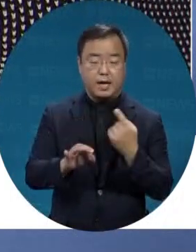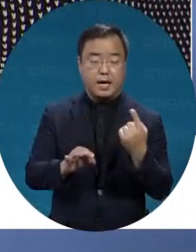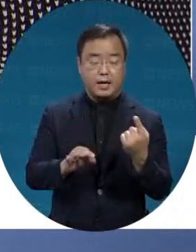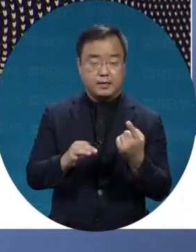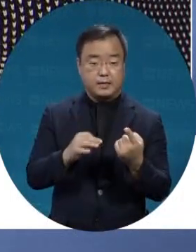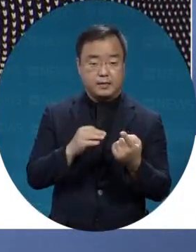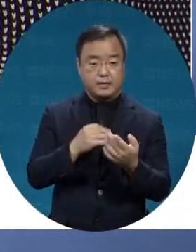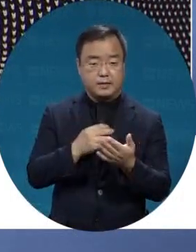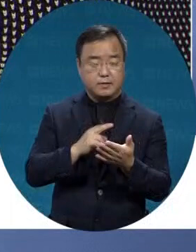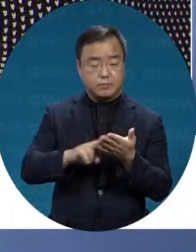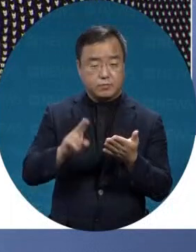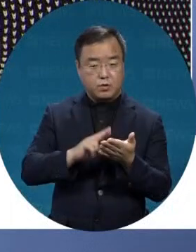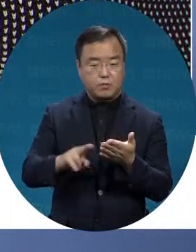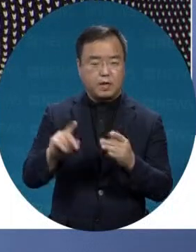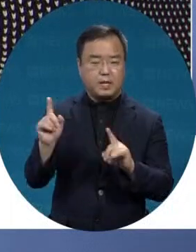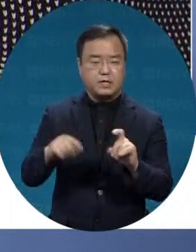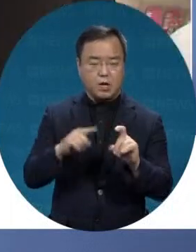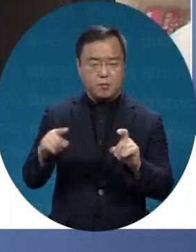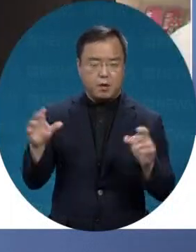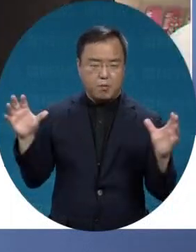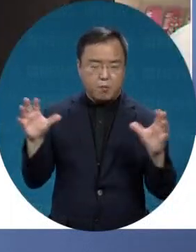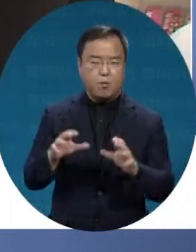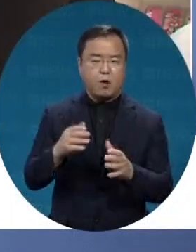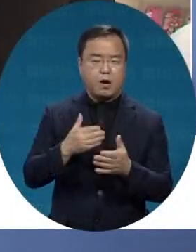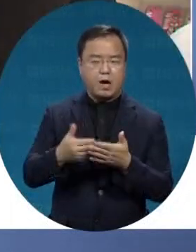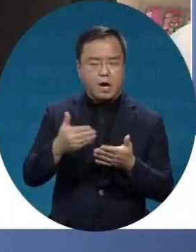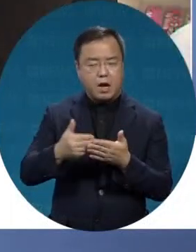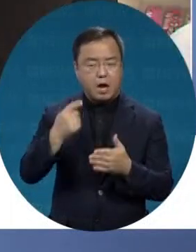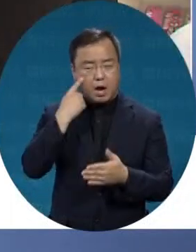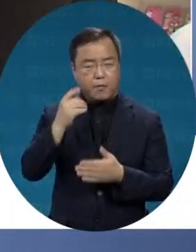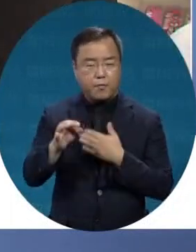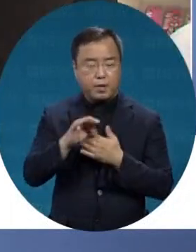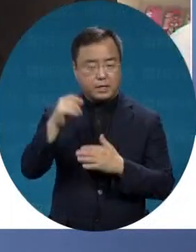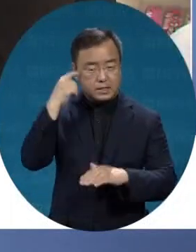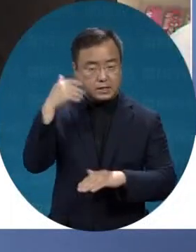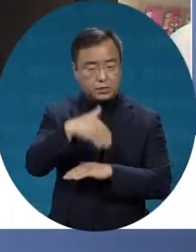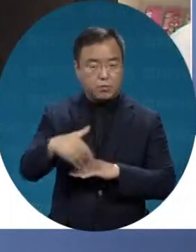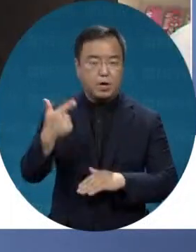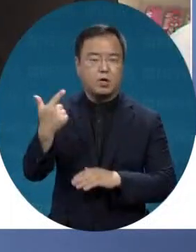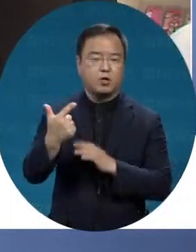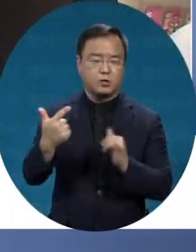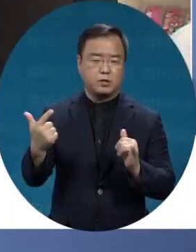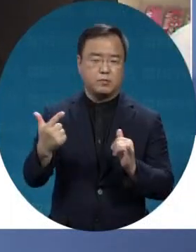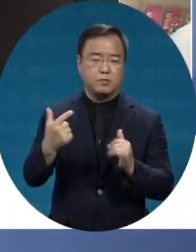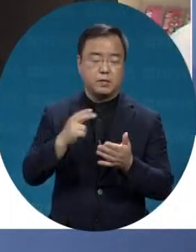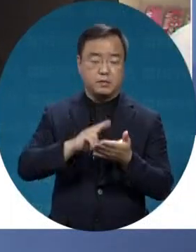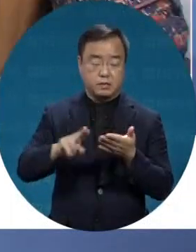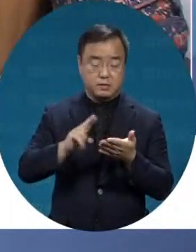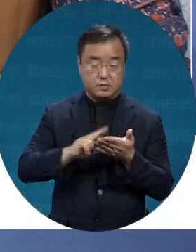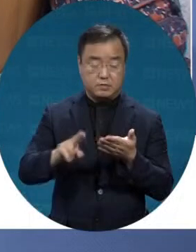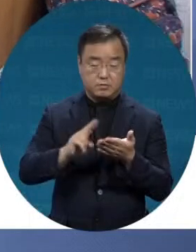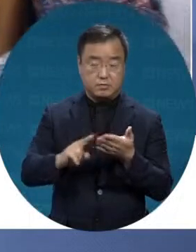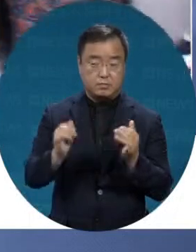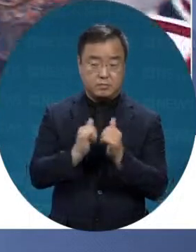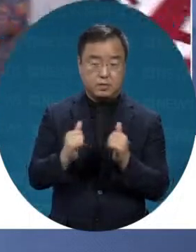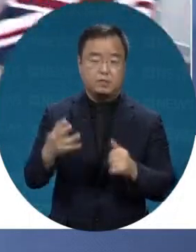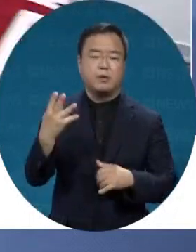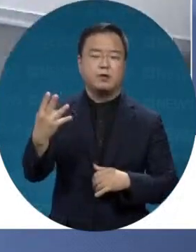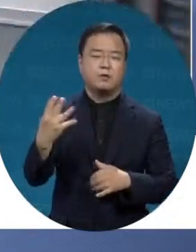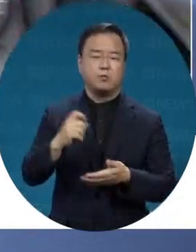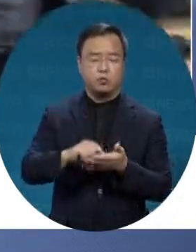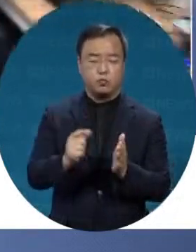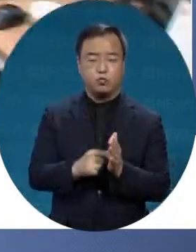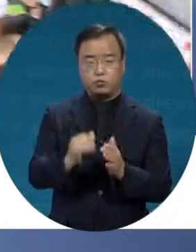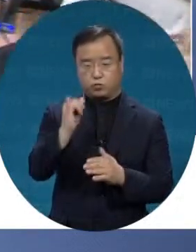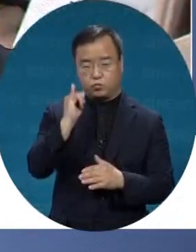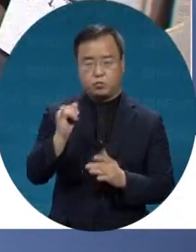10개 작품을 한다고 10명이 붙어서 한다 그러면 기획자가 6명이고 작가가네 명인 경우들이 많아요 그래서 그 부분은 웹툰